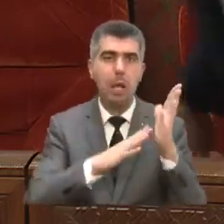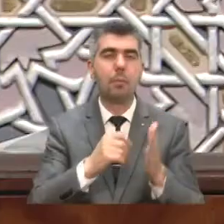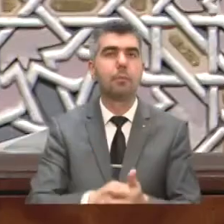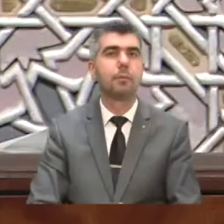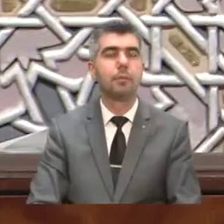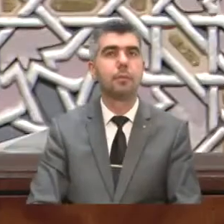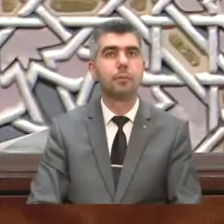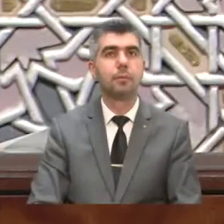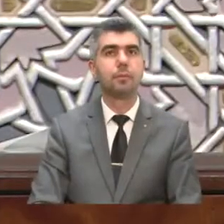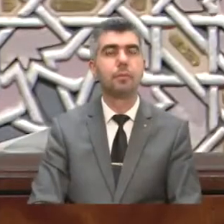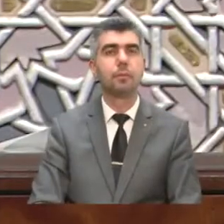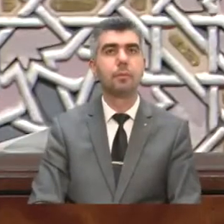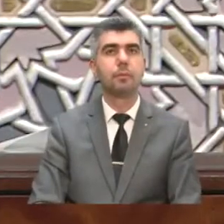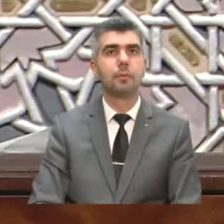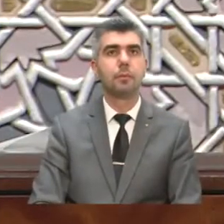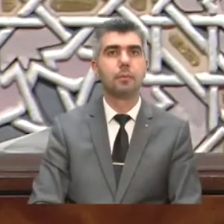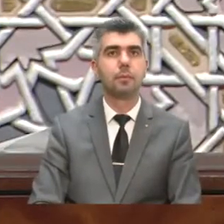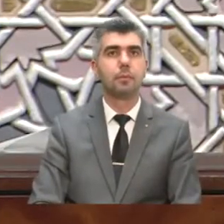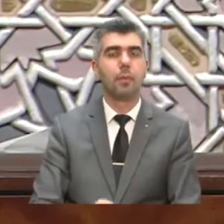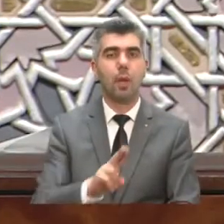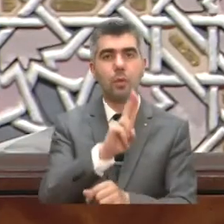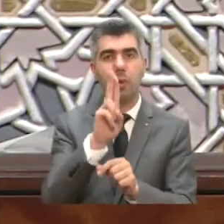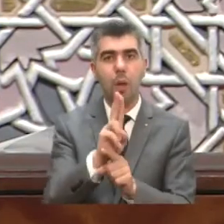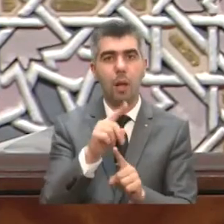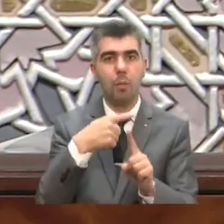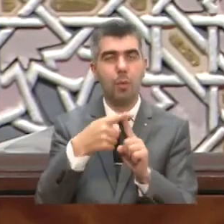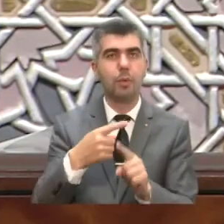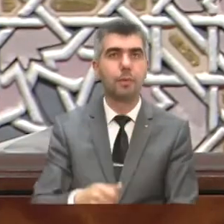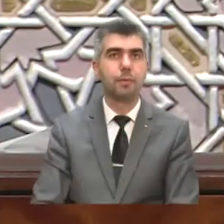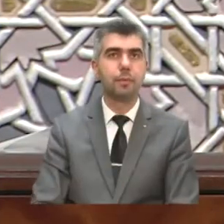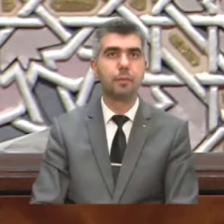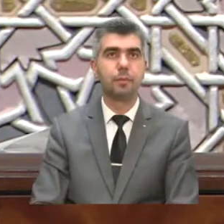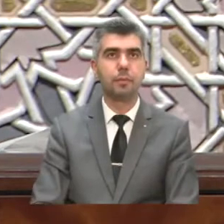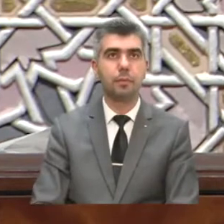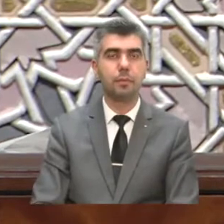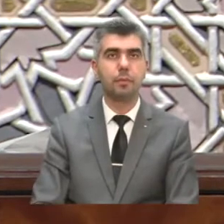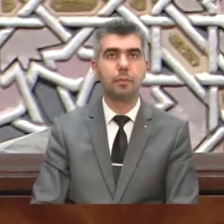شكرا سيد الوزير. تعقيب السيد النائب المحترم.